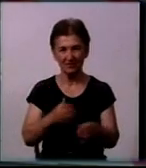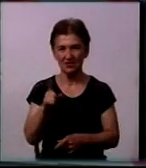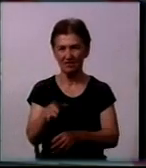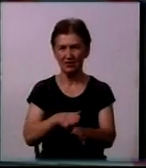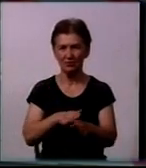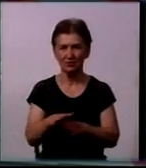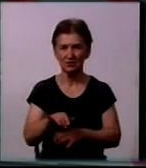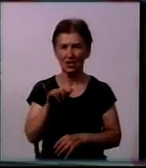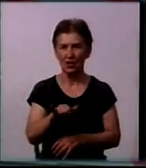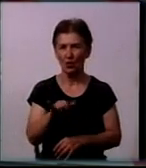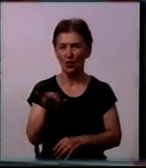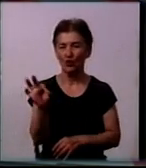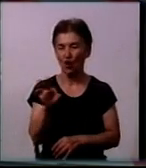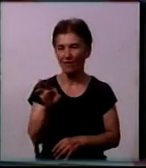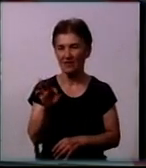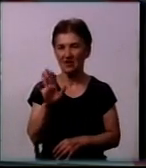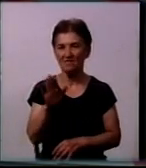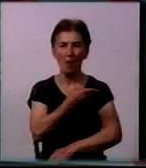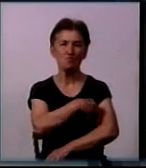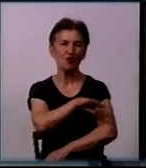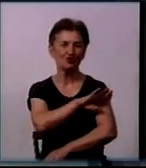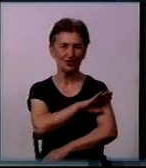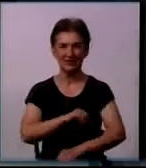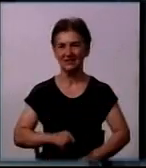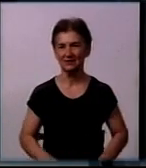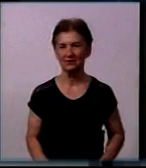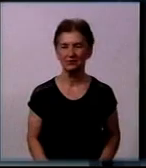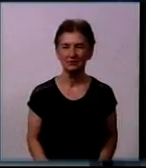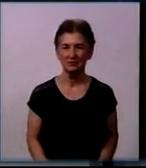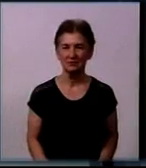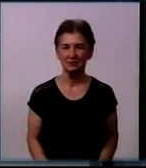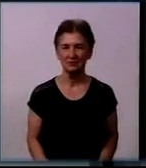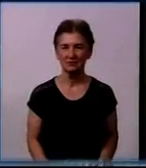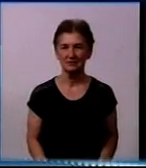відбудеться у жовтні в Польщі. Олександр Сметанко, Роман Сташенко. День за днем.